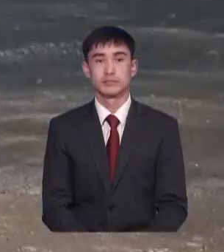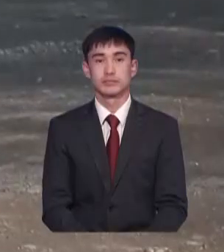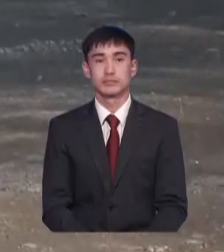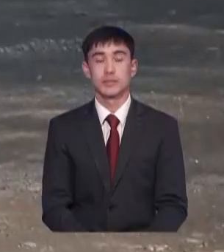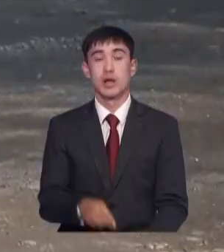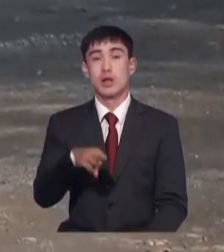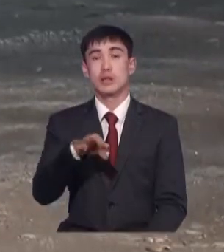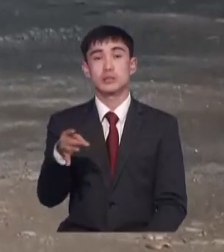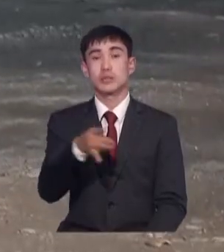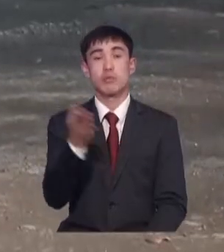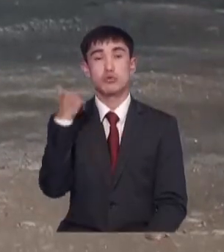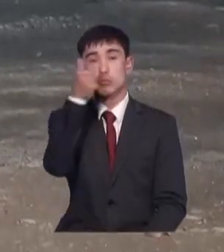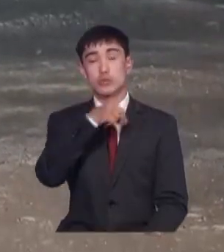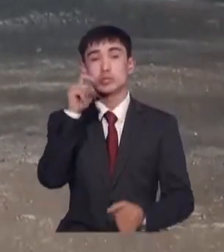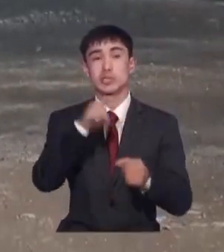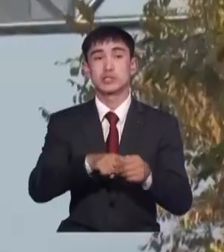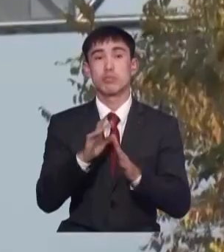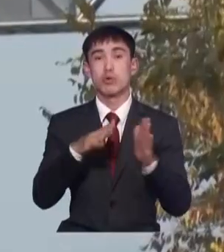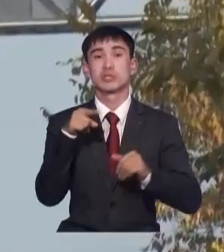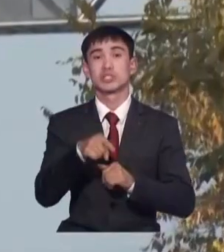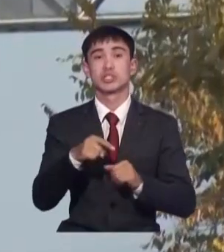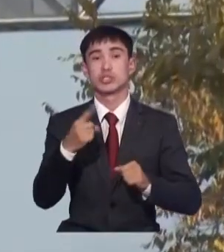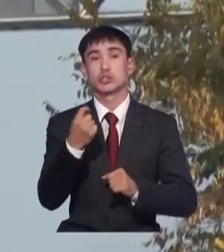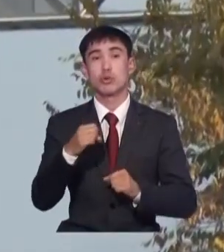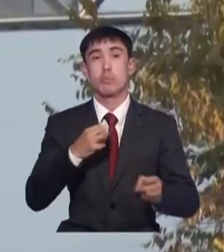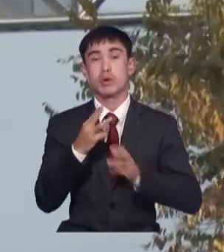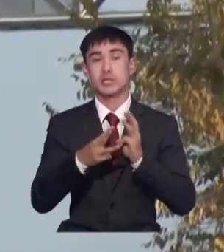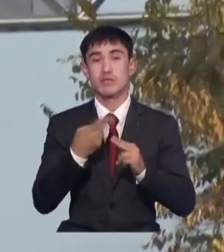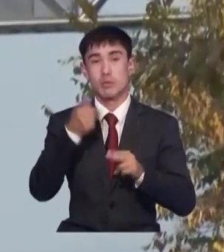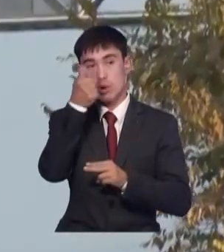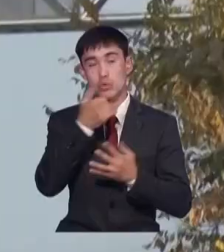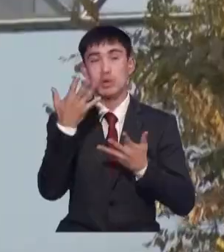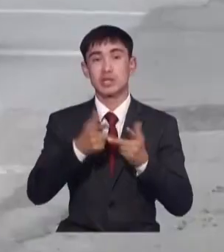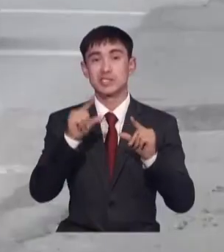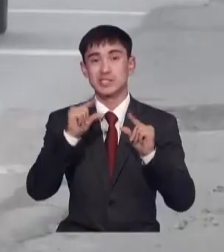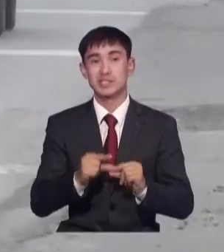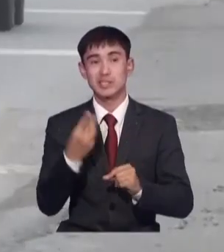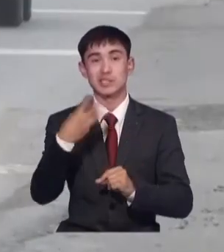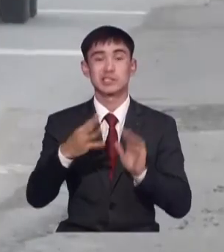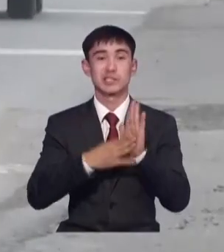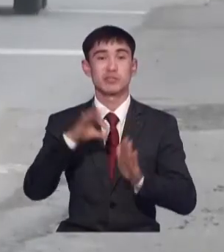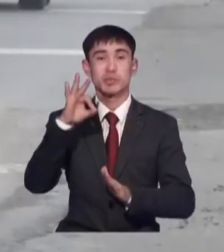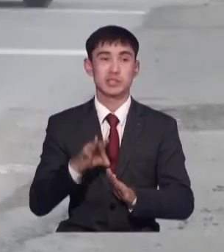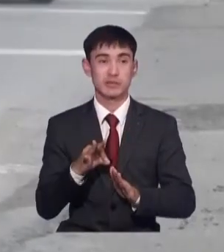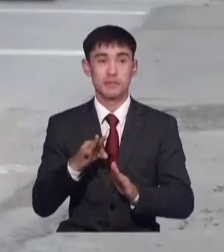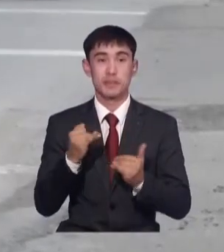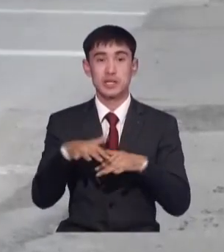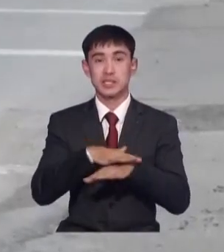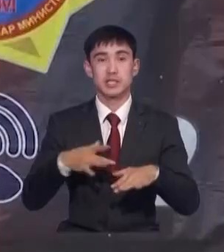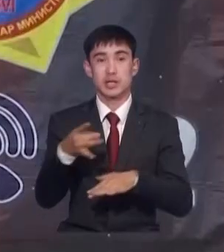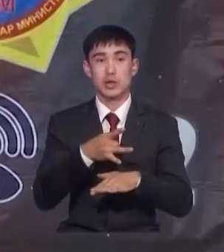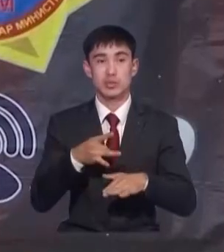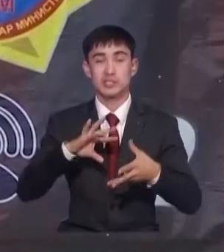В Талгарском районе в прошлом году зарегистрировано более 1100 пожаров. В этом году количество снизилось на 39%. Население